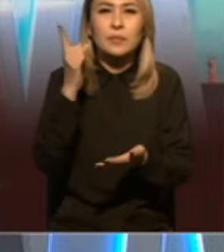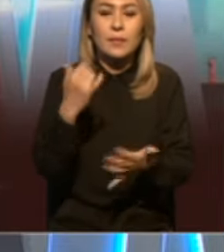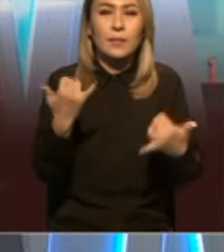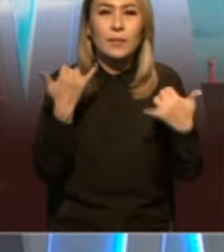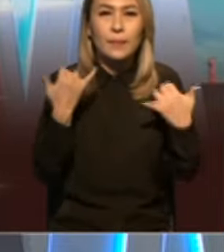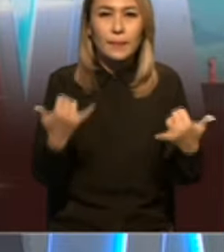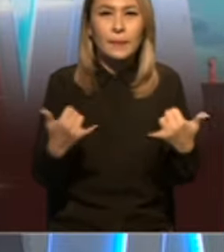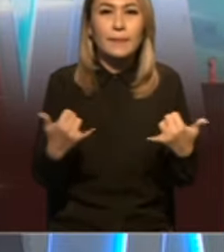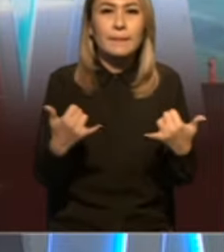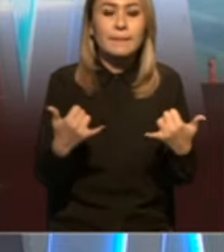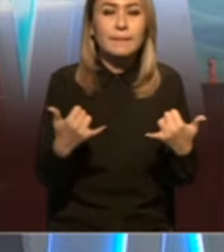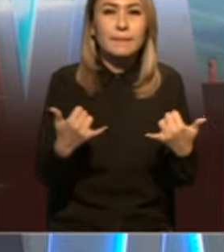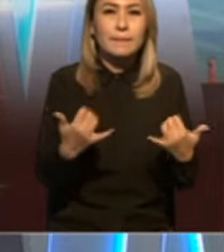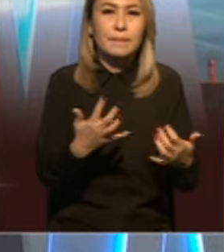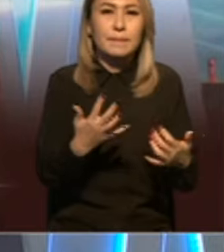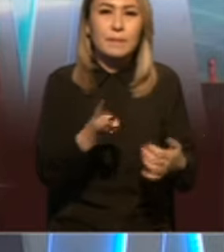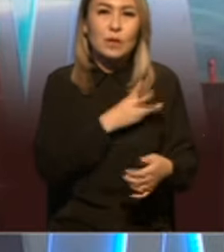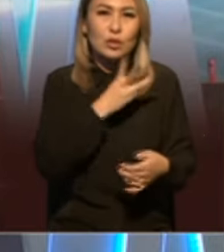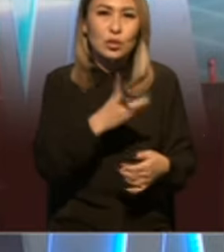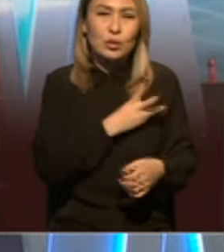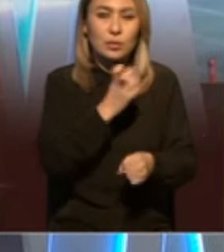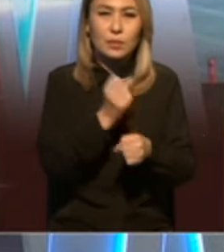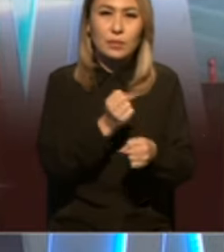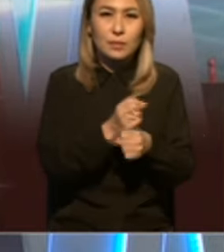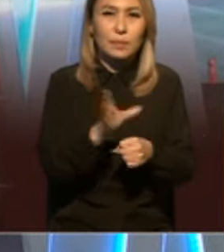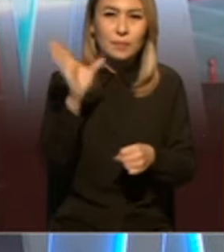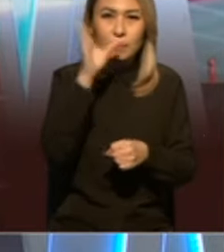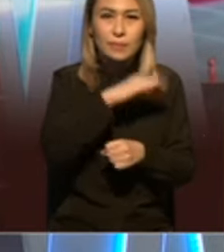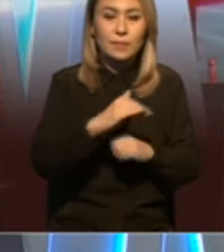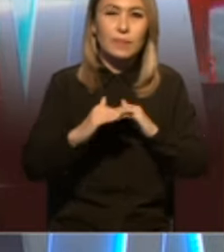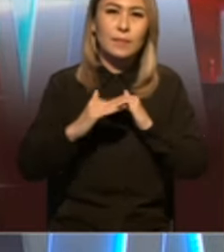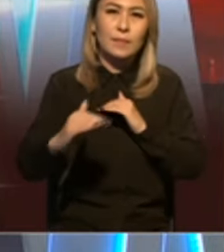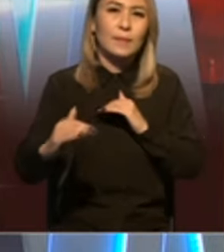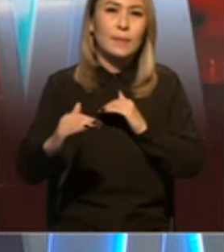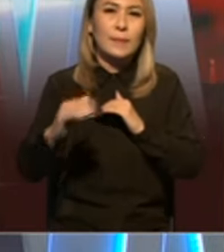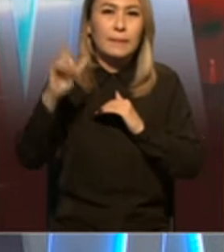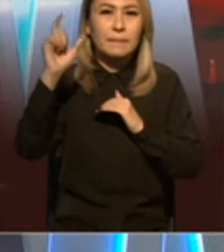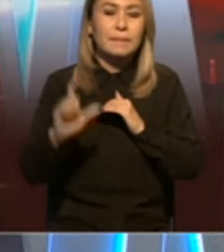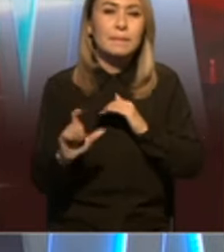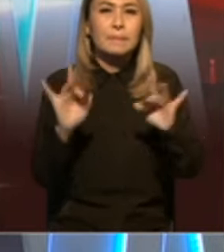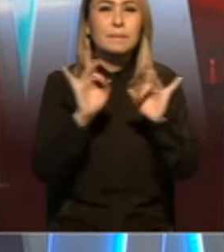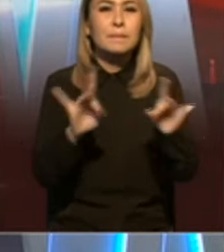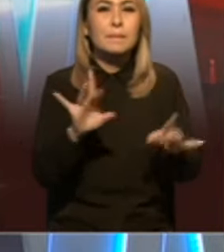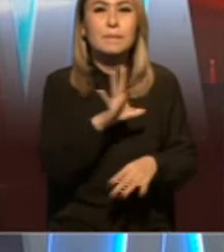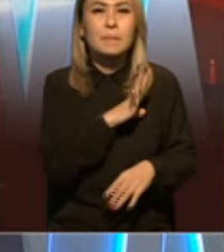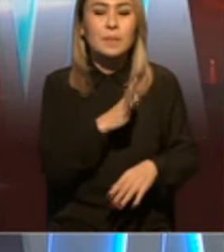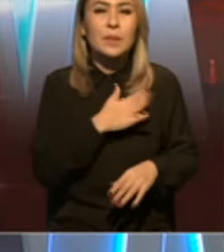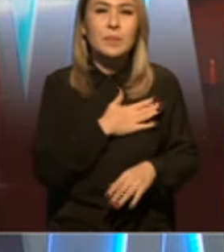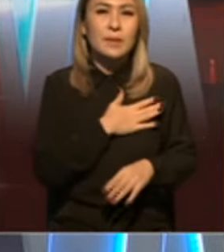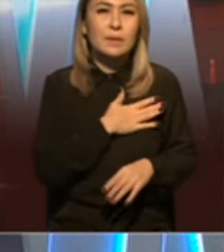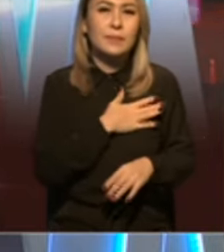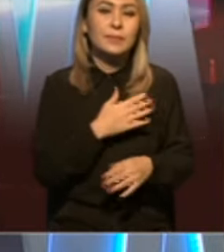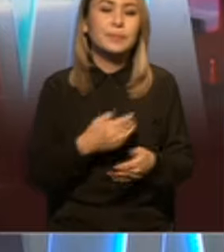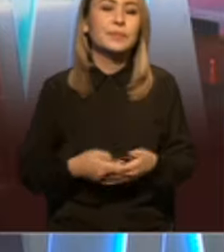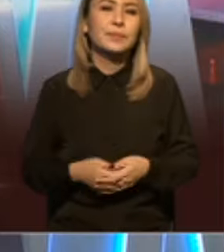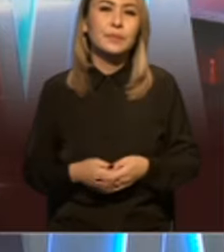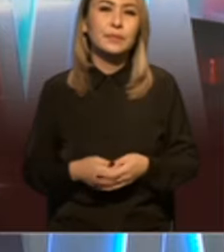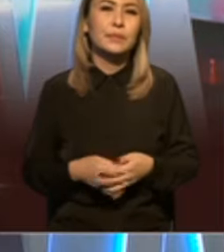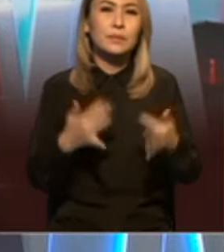қазіргі ілгері не жасай аламыз, иә? Жаңа студияда да бір спикеріміз айтып кетті. Біз осы